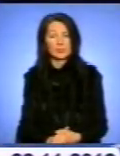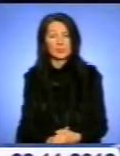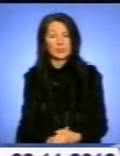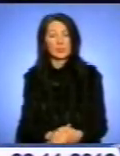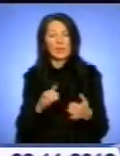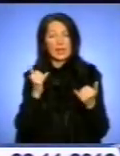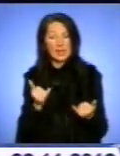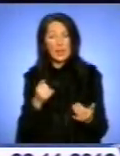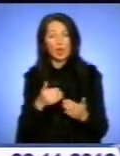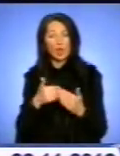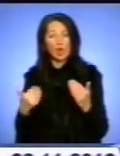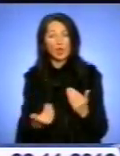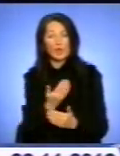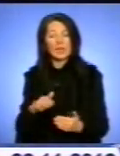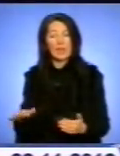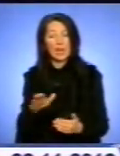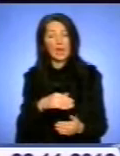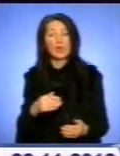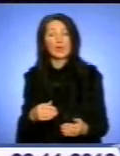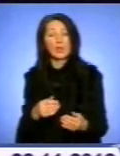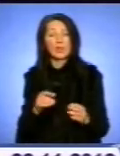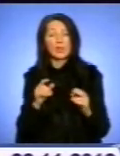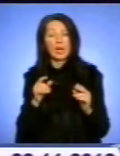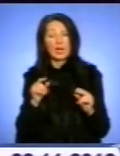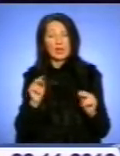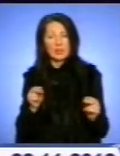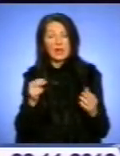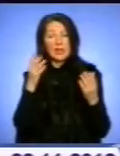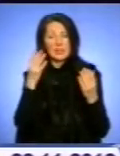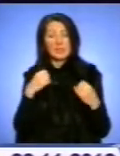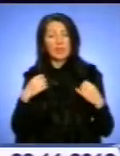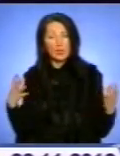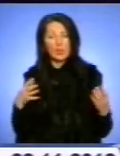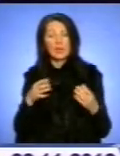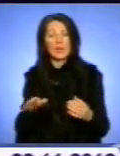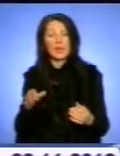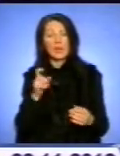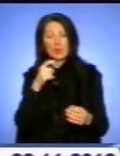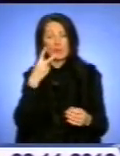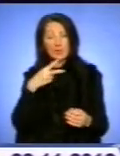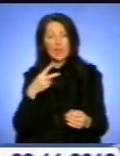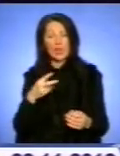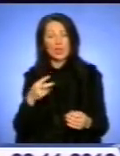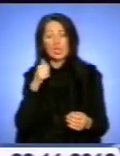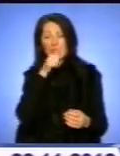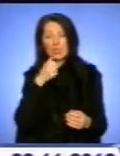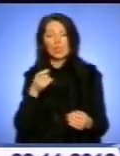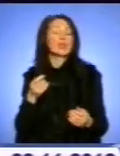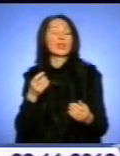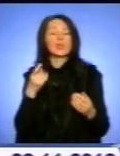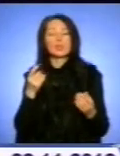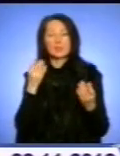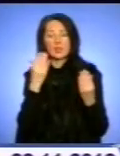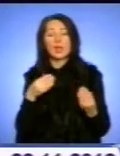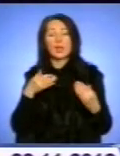А тепер до новин краю. З нагоди святкування 120-ї річниці від дня народження патріарха, кардинала Йосифа Сліпого,